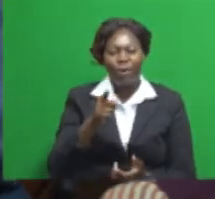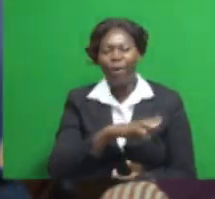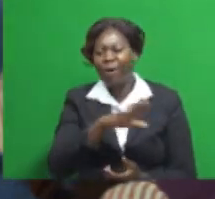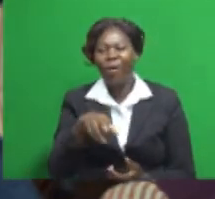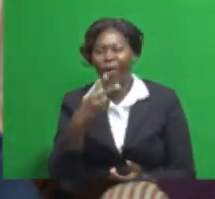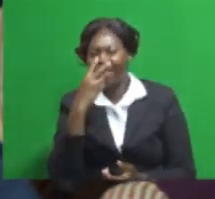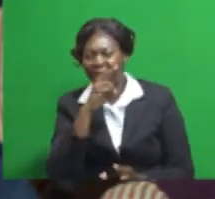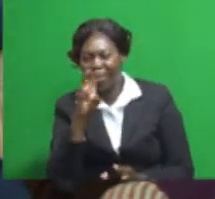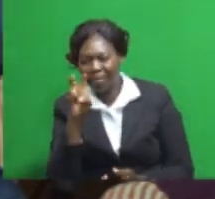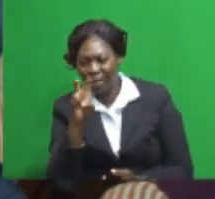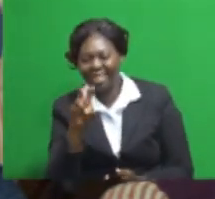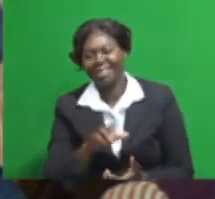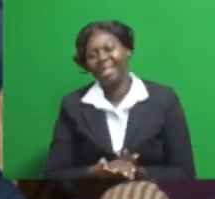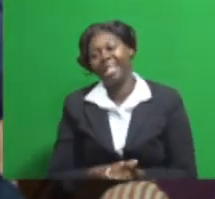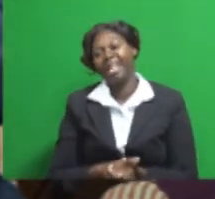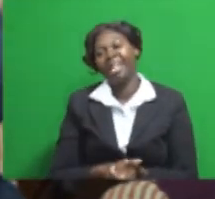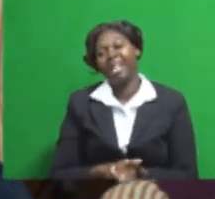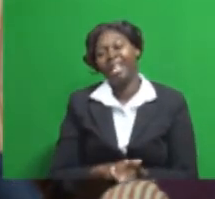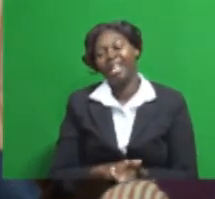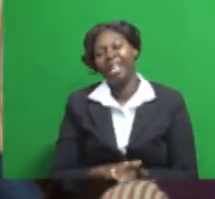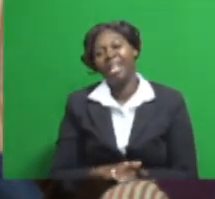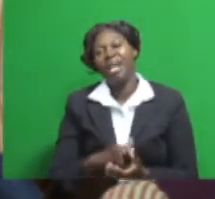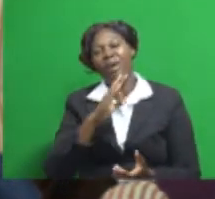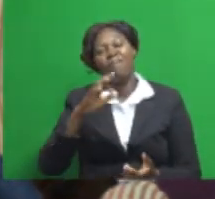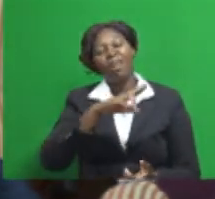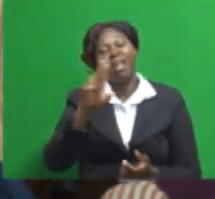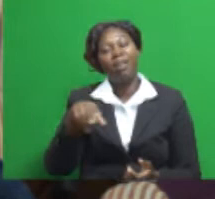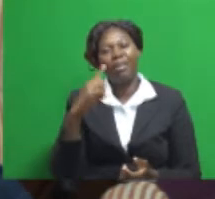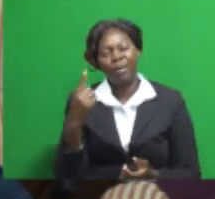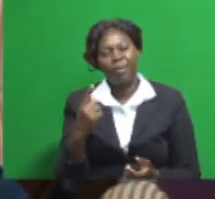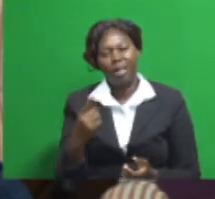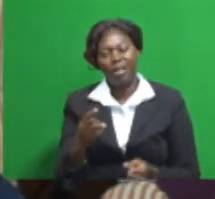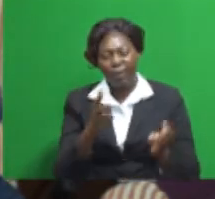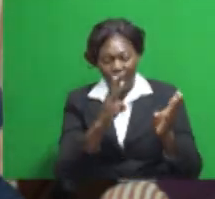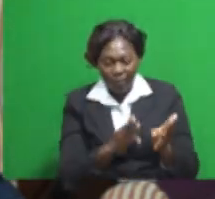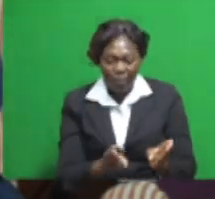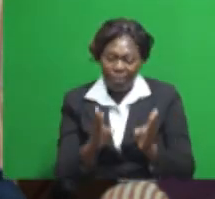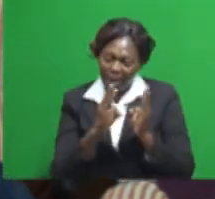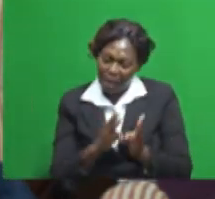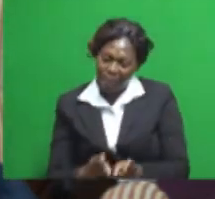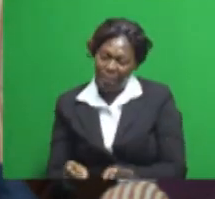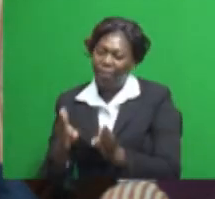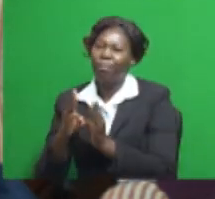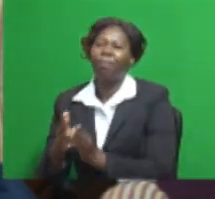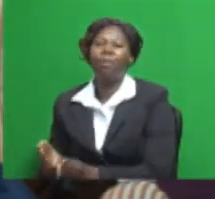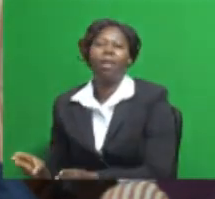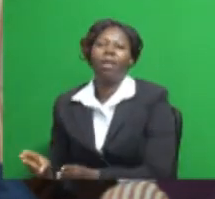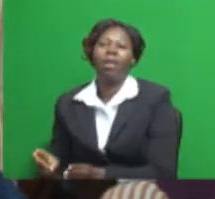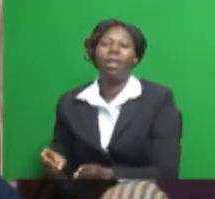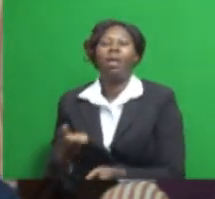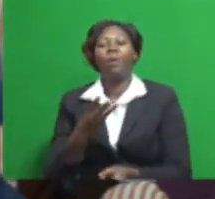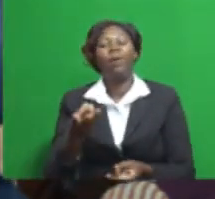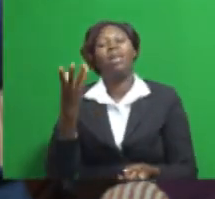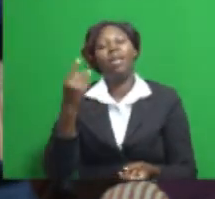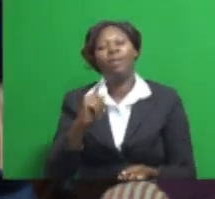yes. Kuti tigadzirise ende mwaranyatsoziva kuti munhu agadzirise zvinoda kudzidziswa right ndosaka paine nguva yekudzidzisana